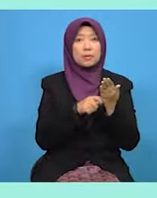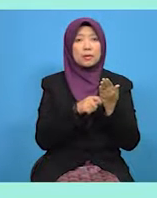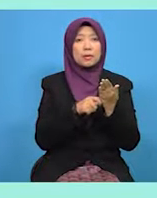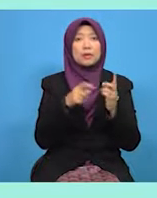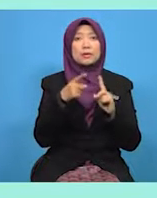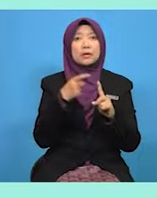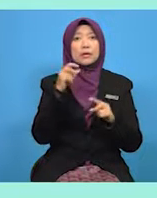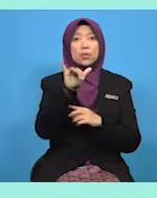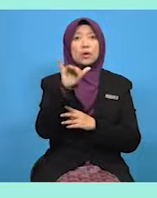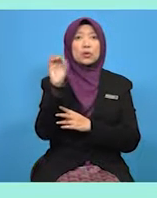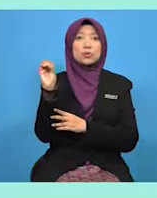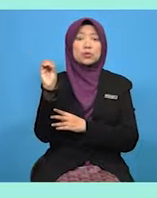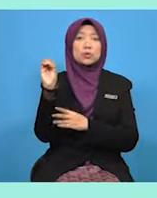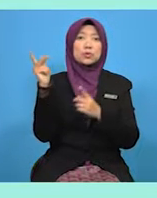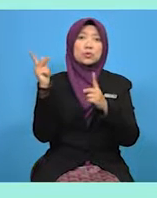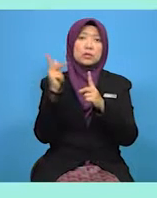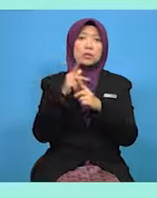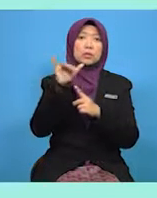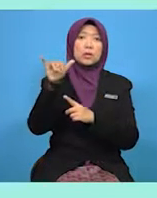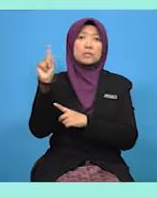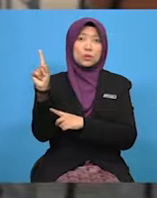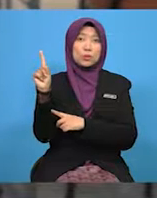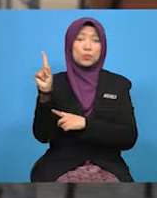dari Y0 ke Y1.